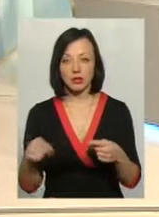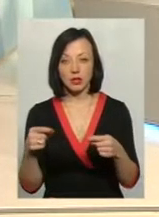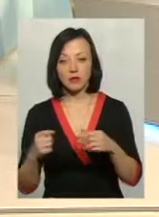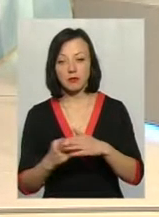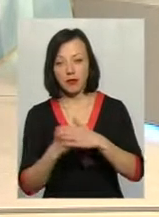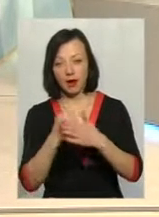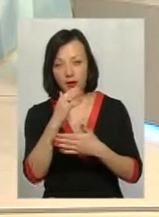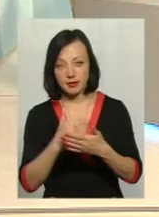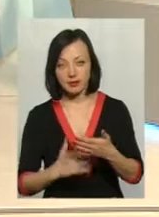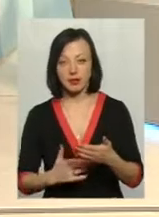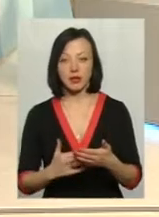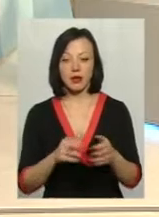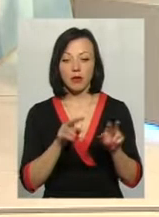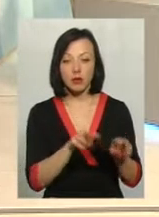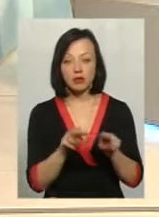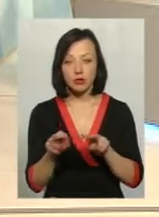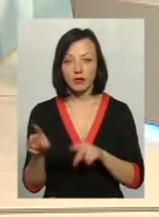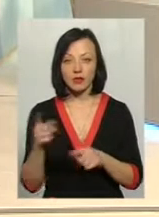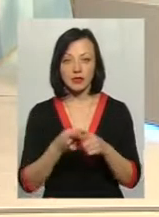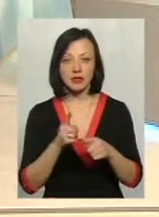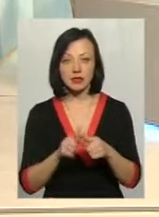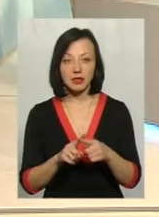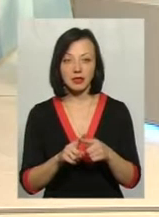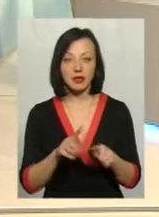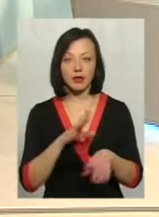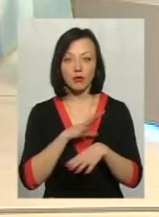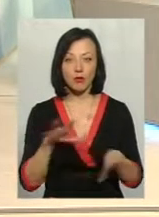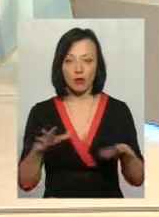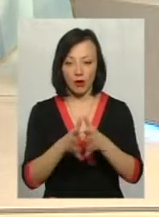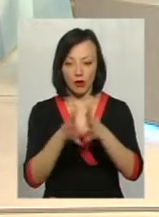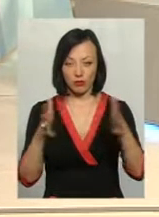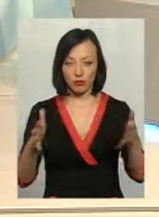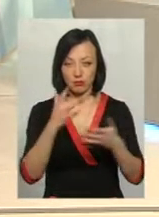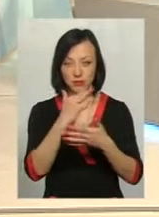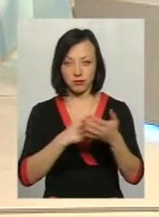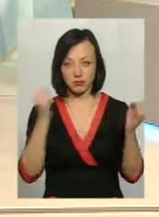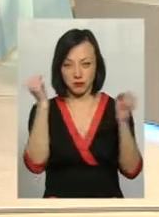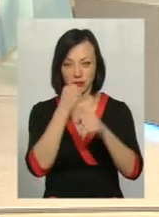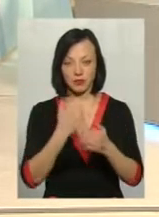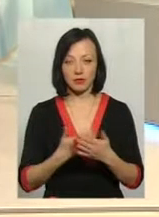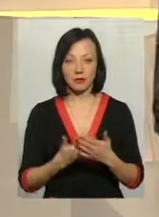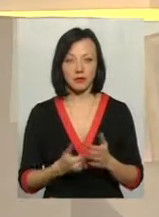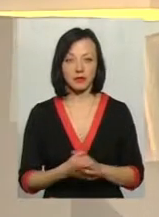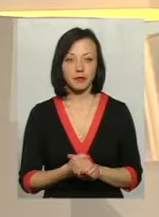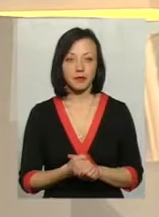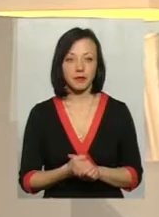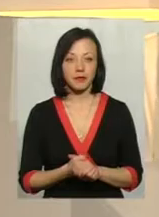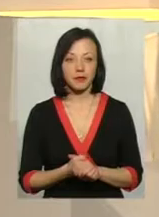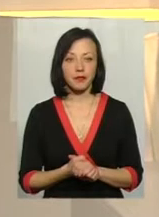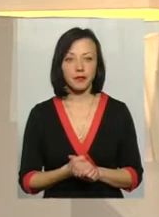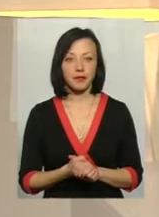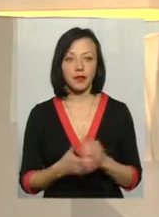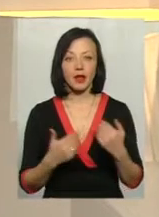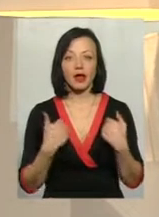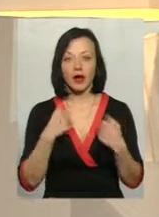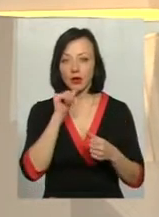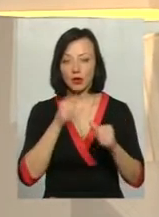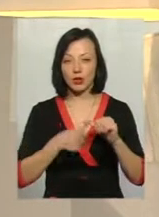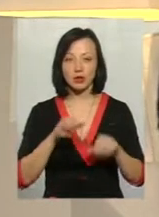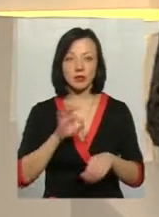бази, прослідкувати, аби ті бази не були роздуті, тому що, ну, до прикладу, так, я там пацієнт з